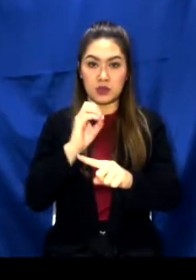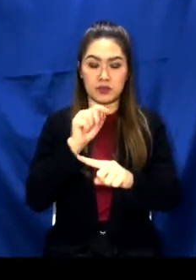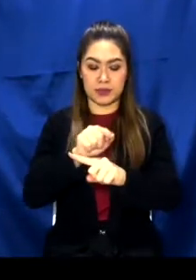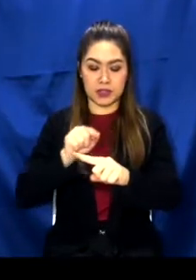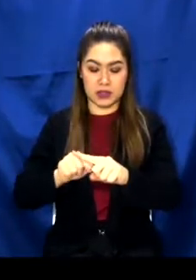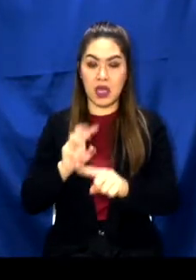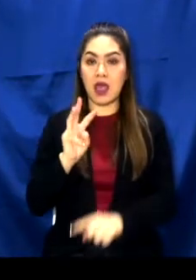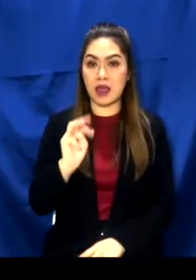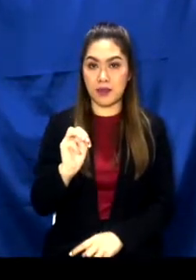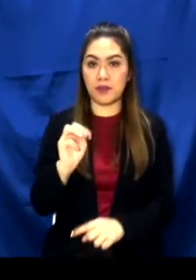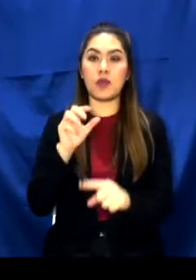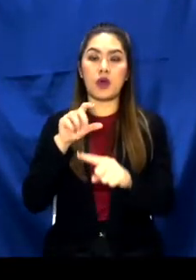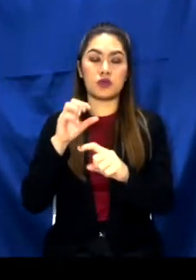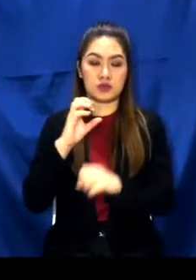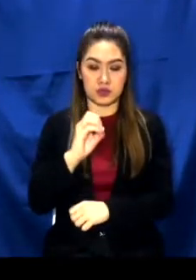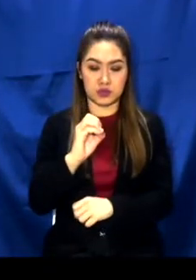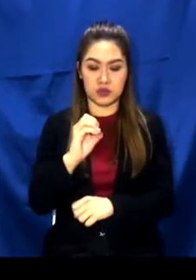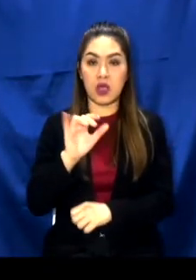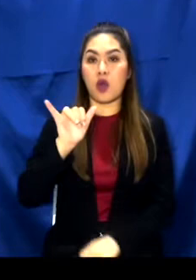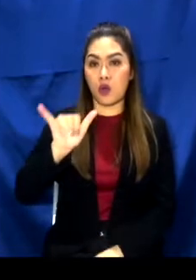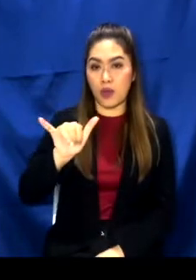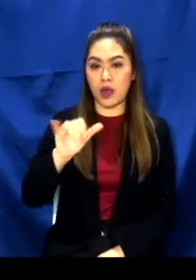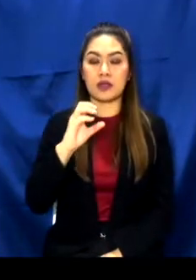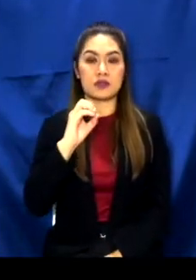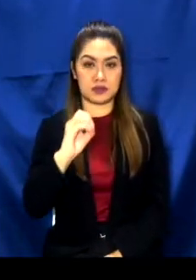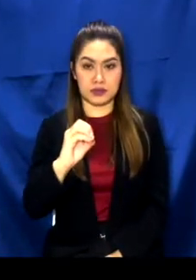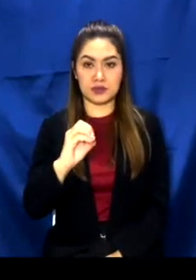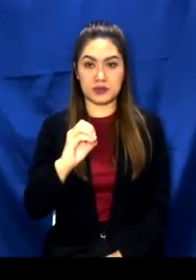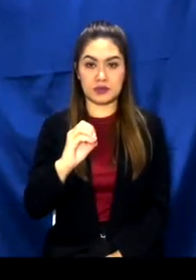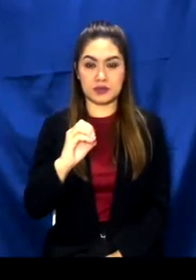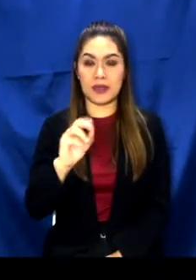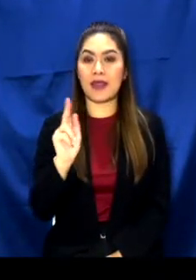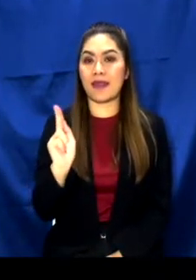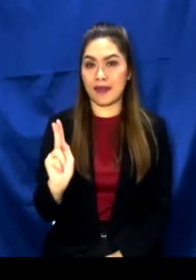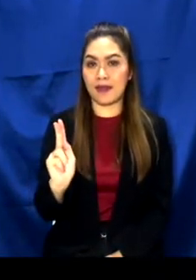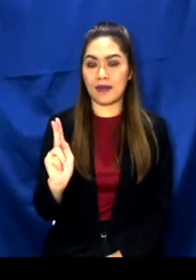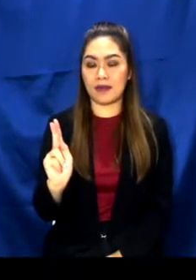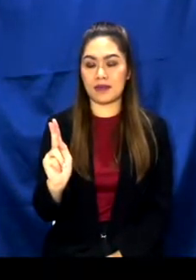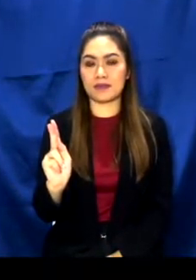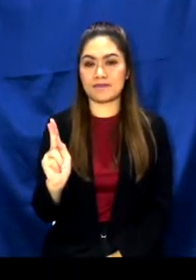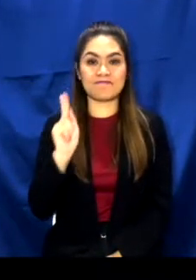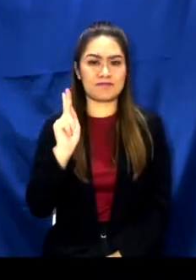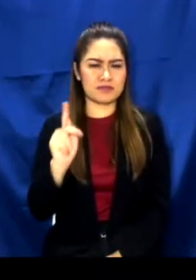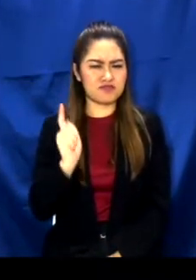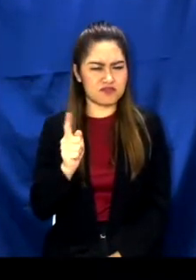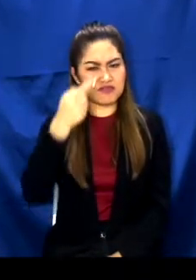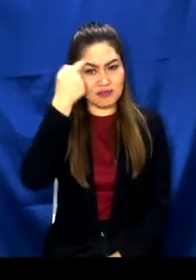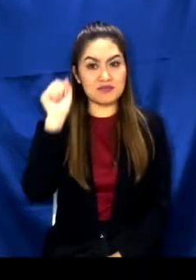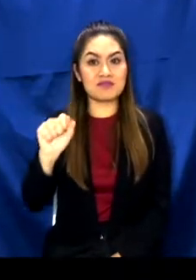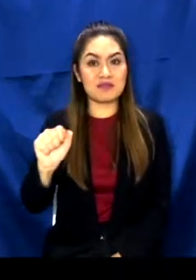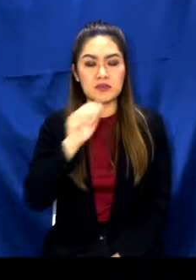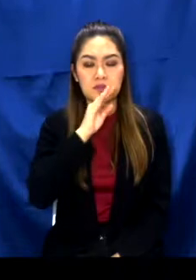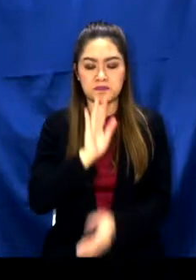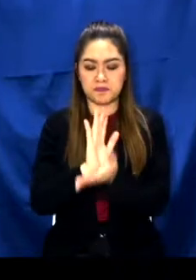เป็น0 Y เป็น0แล้วก็K จริงๆมันเป็นสีดำใช่ไหมคะถ้าเราป